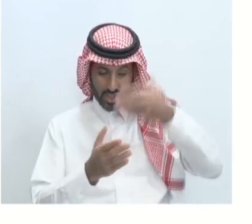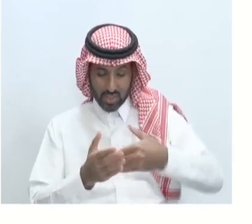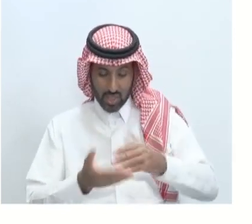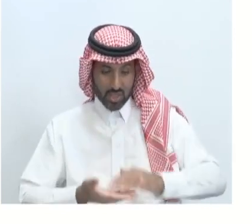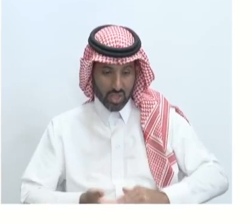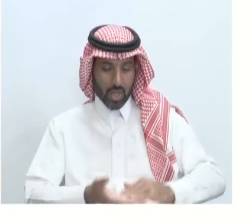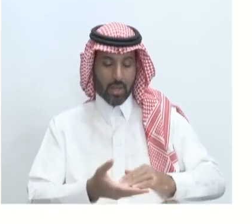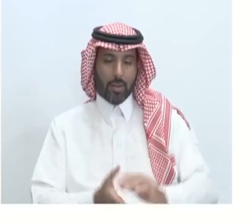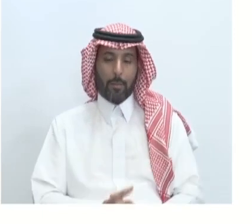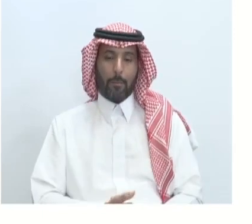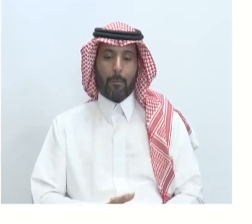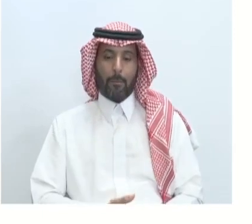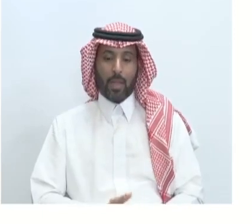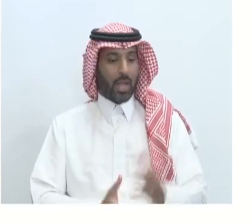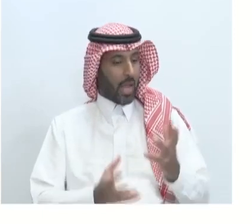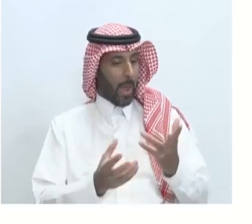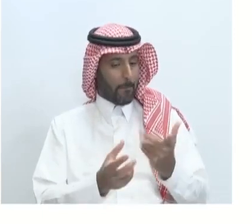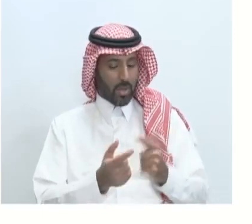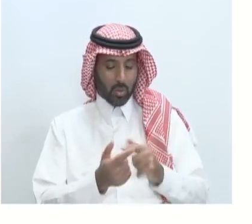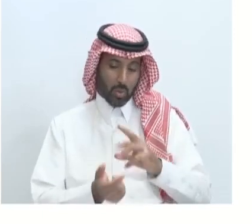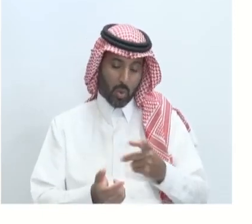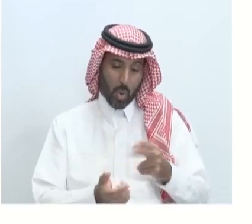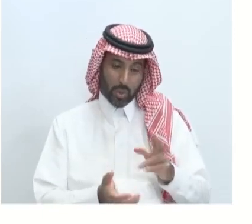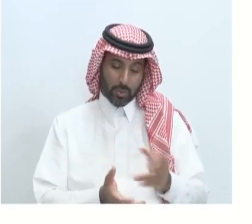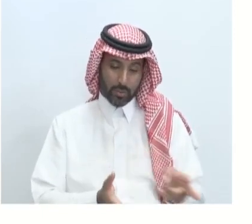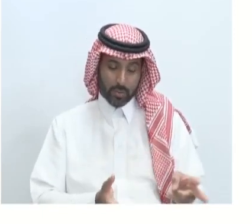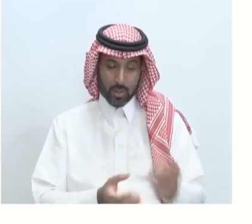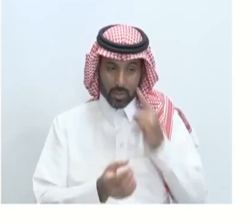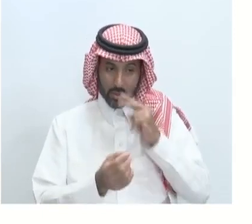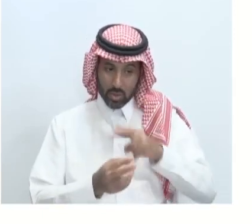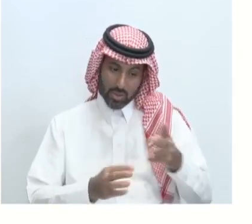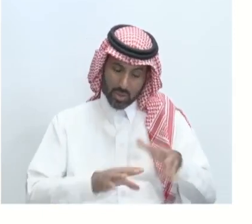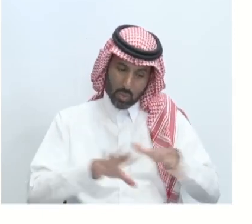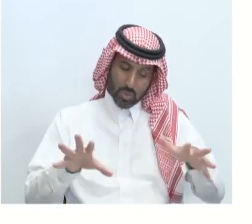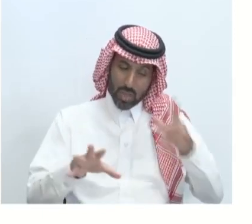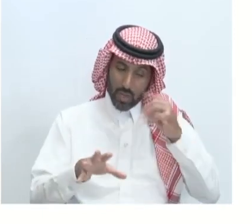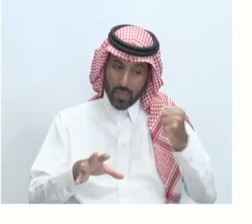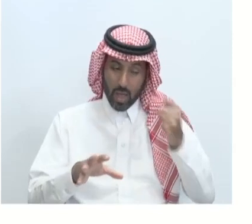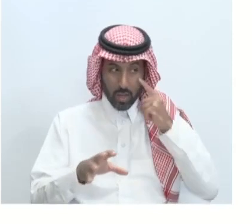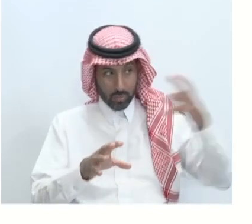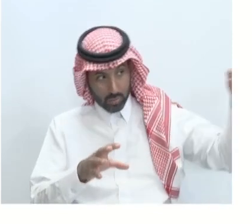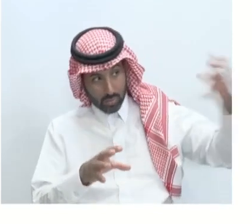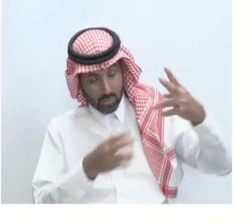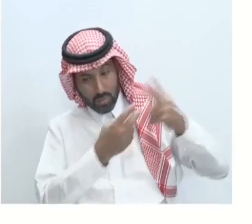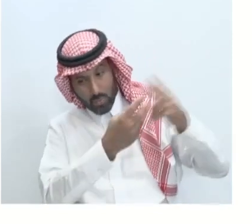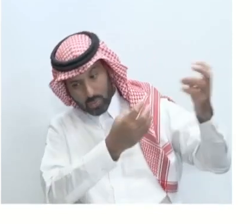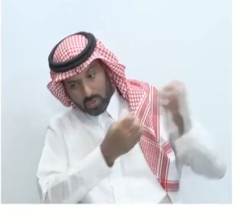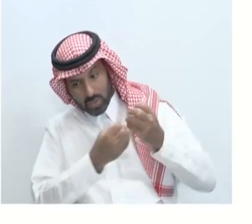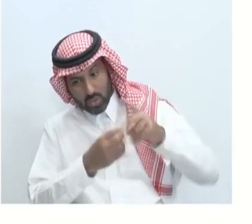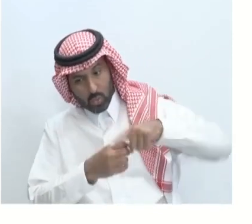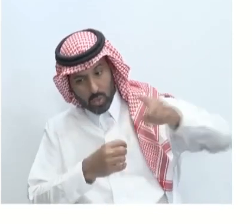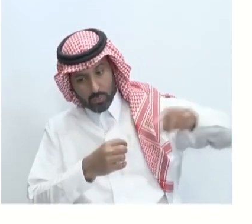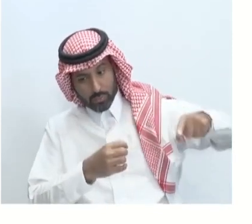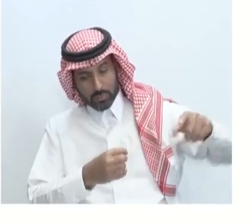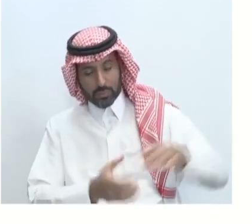المساعده من الناحيتين الكميه والنوعيه ودراسه توزيع الطاقه المنطلقه من تلك الاجرام عند الاطوال